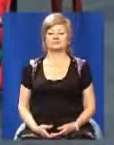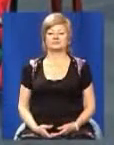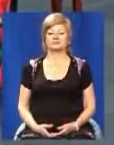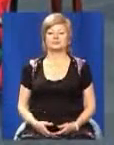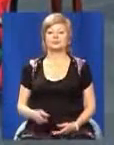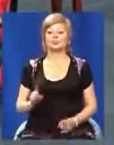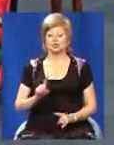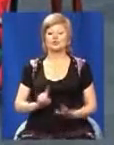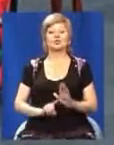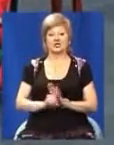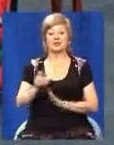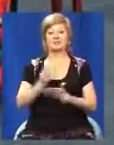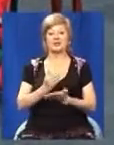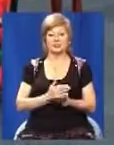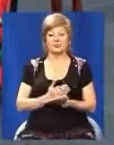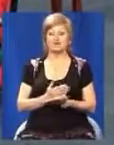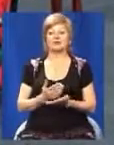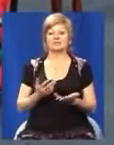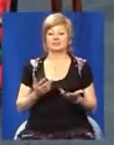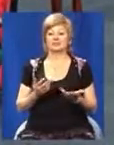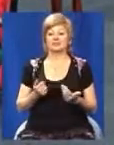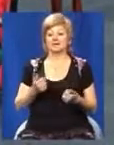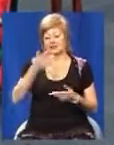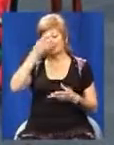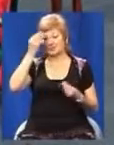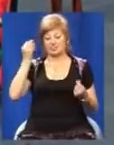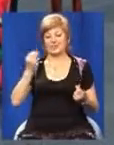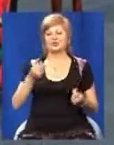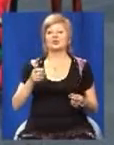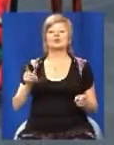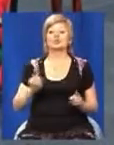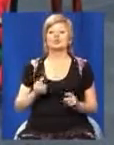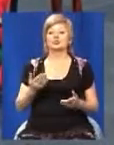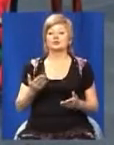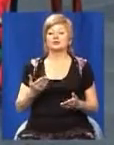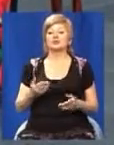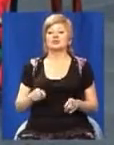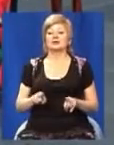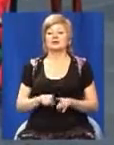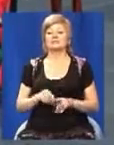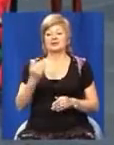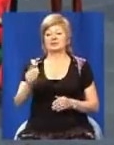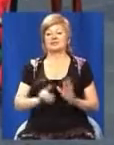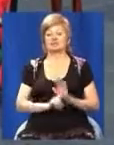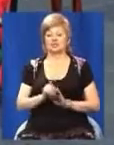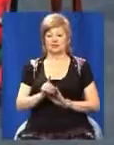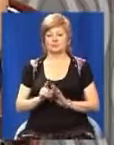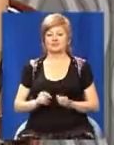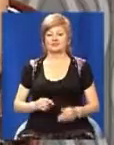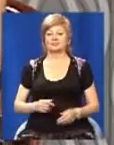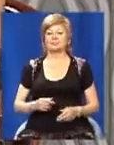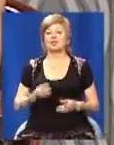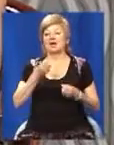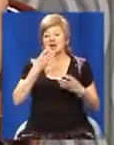Ну що, починаємо програму чи як? Ой, я вже забула. Ну, і що ж ти так? Давай перший раз в житті ти поздороваєшся.